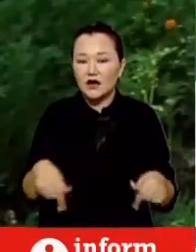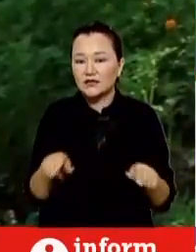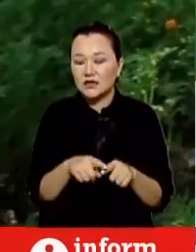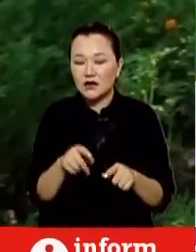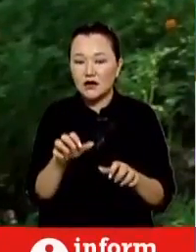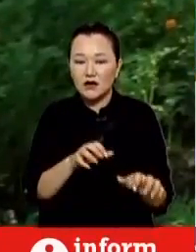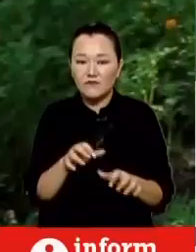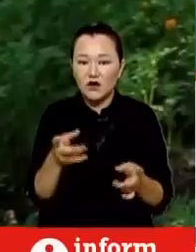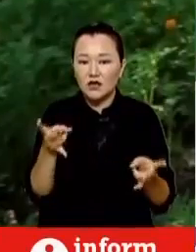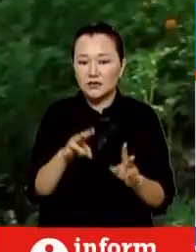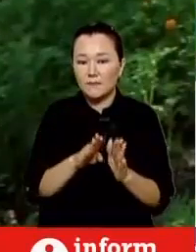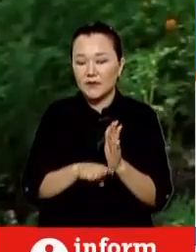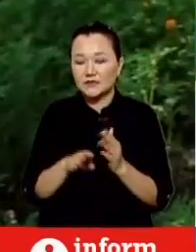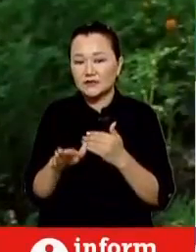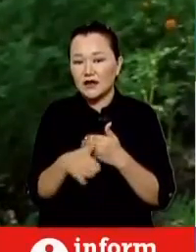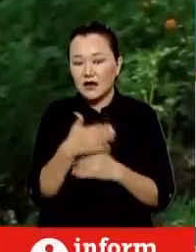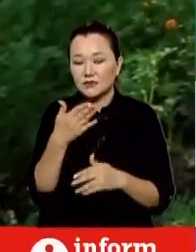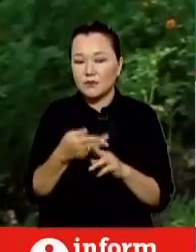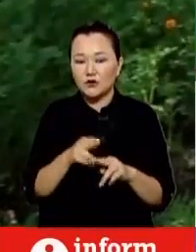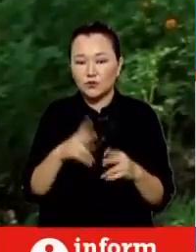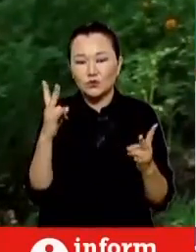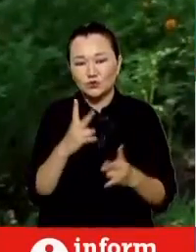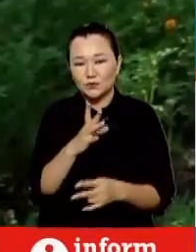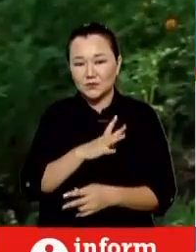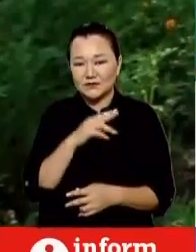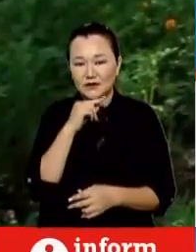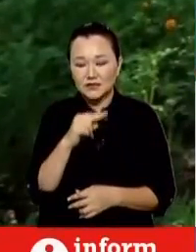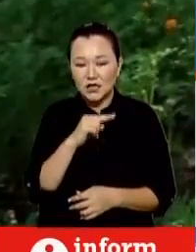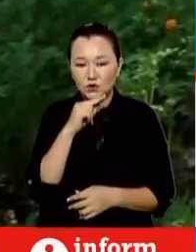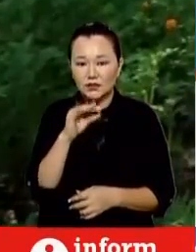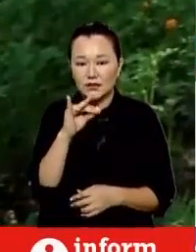афер остаются безнаказанными. Поэтому нужно быть бдительными и